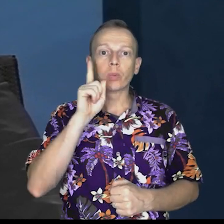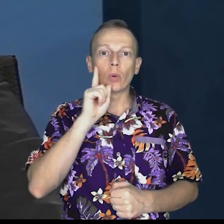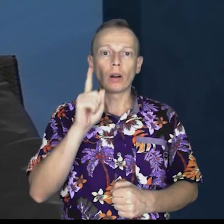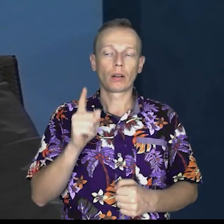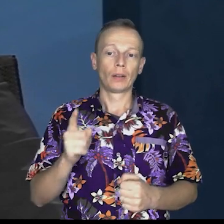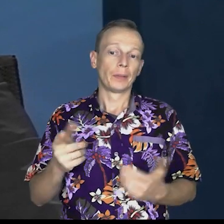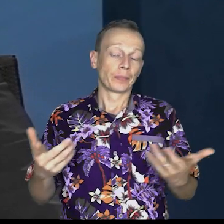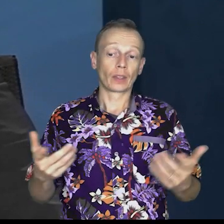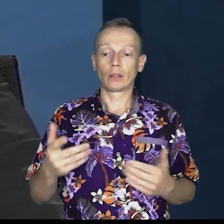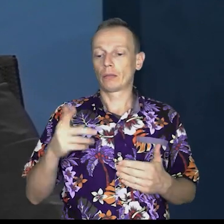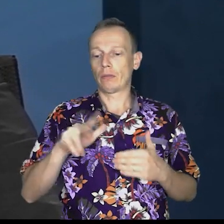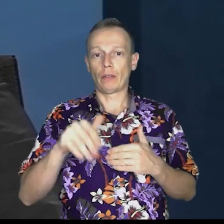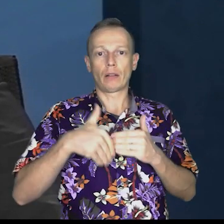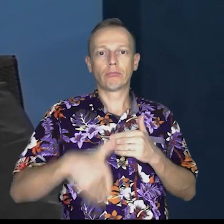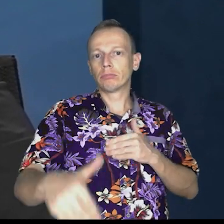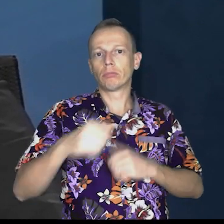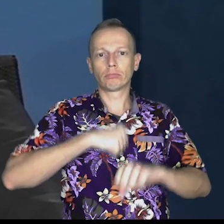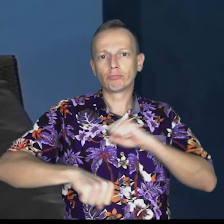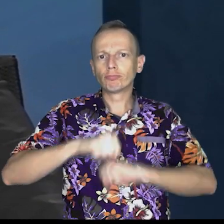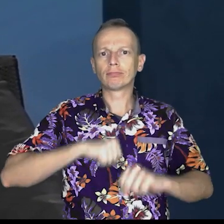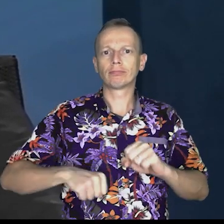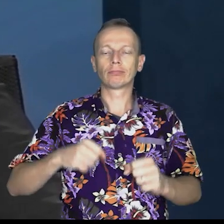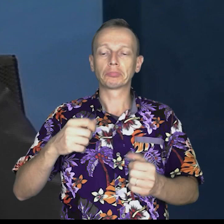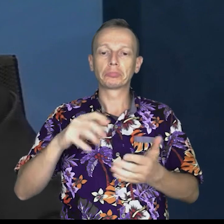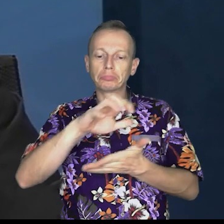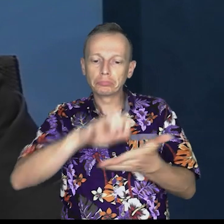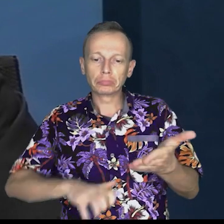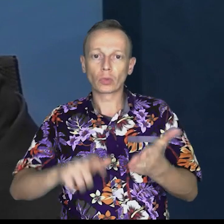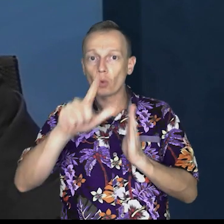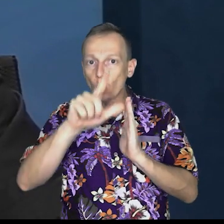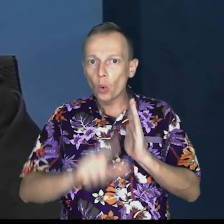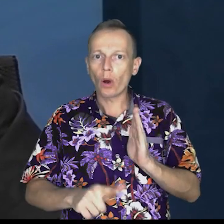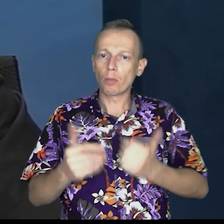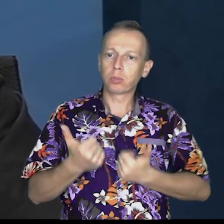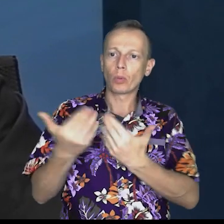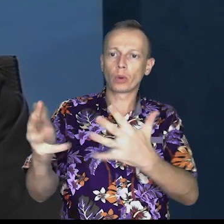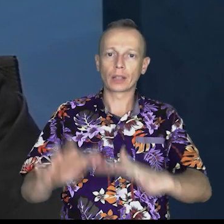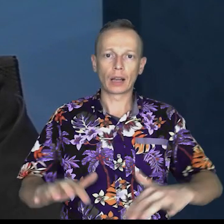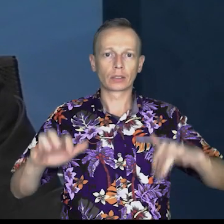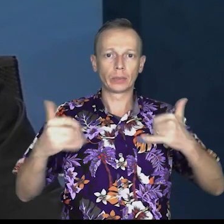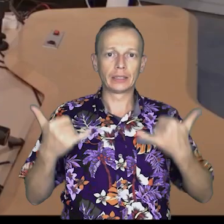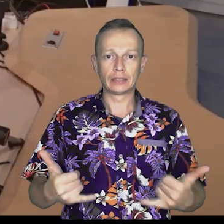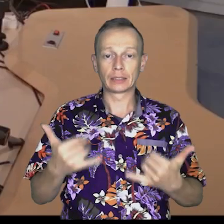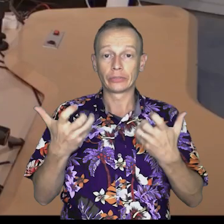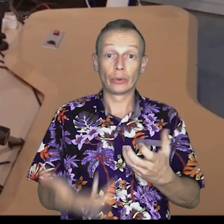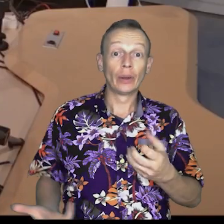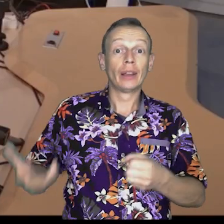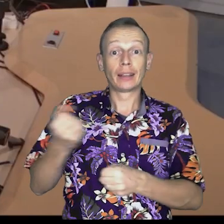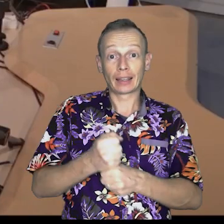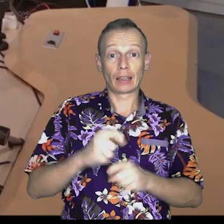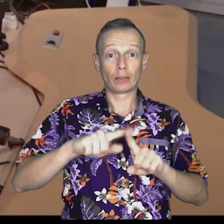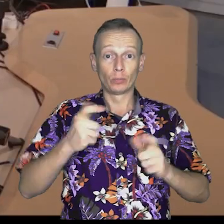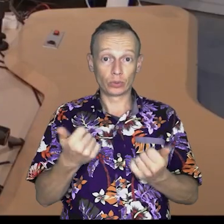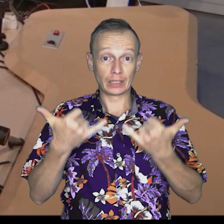je vais présenter incessamment sous peu un projet de texte de loi au niveau de l'Assemblée pour créer le fonds de